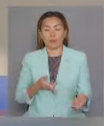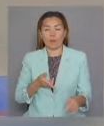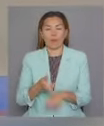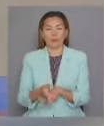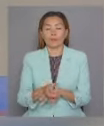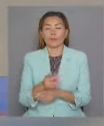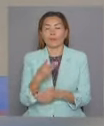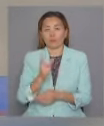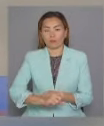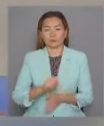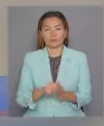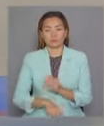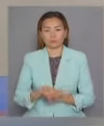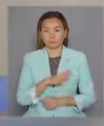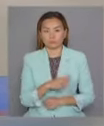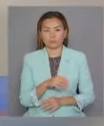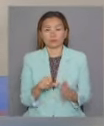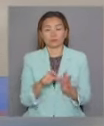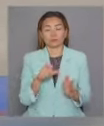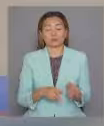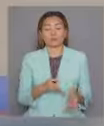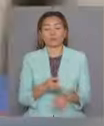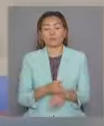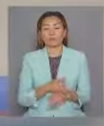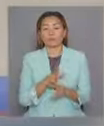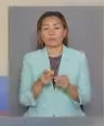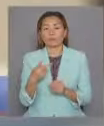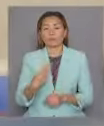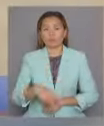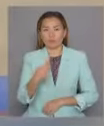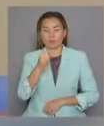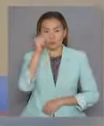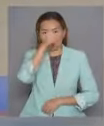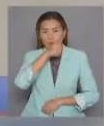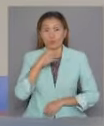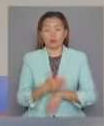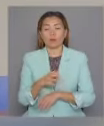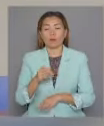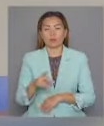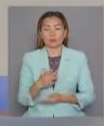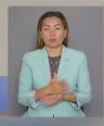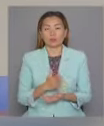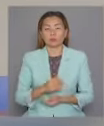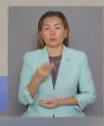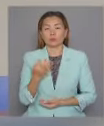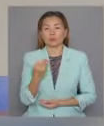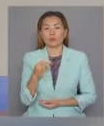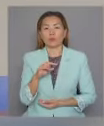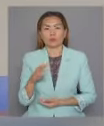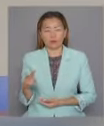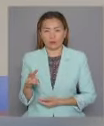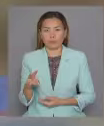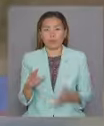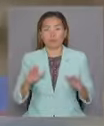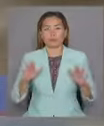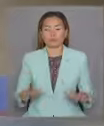көктеп кіріп, үш адамды өлтіріп, 6 тұрғынды жарақаттаған. 2021 жылдың сәуірінде Гуанси Чжуан